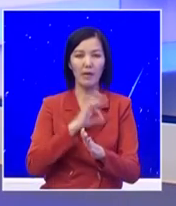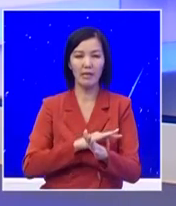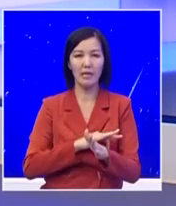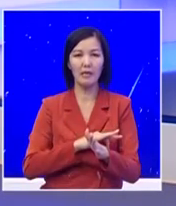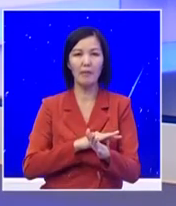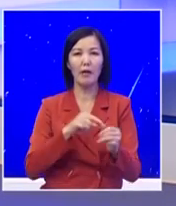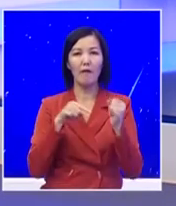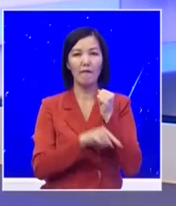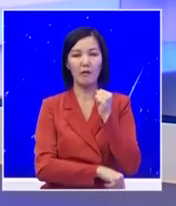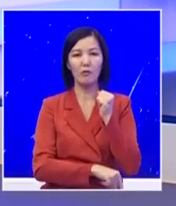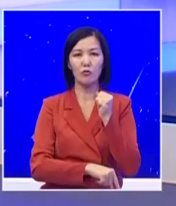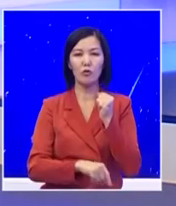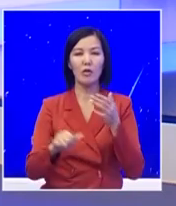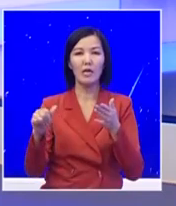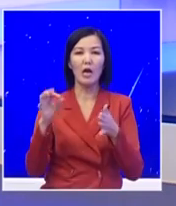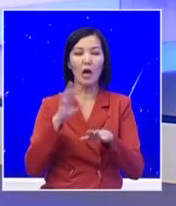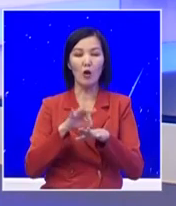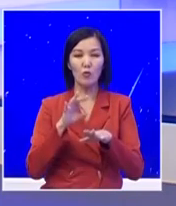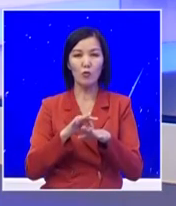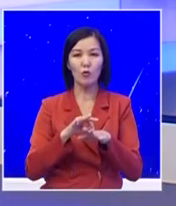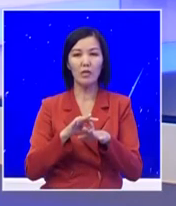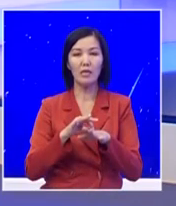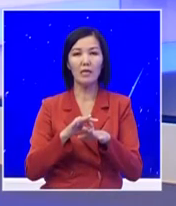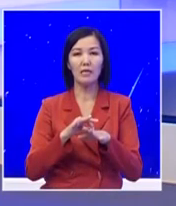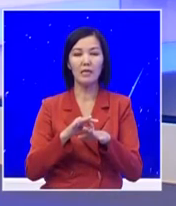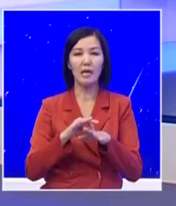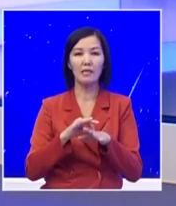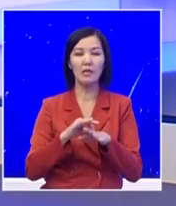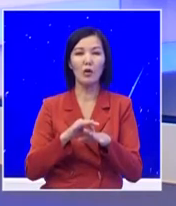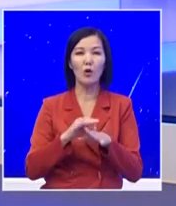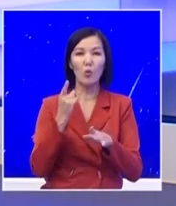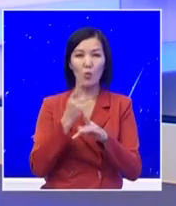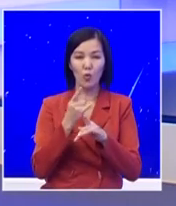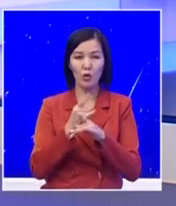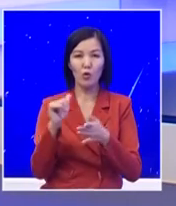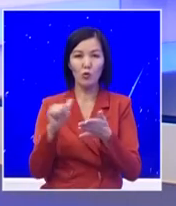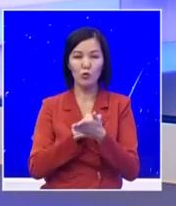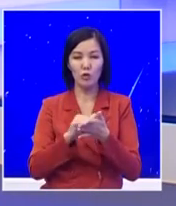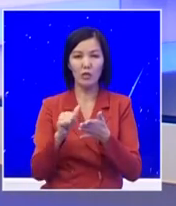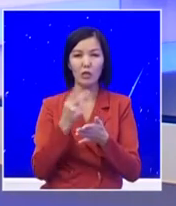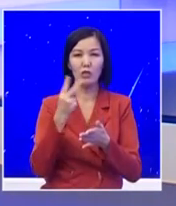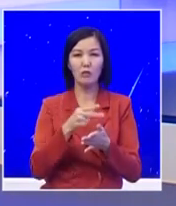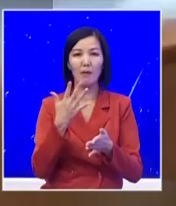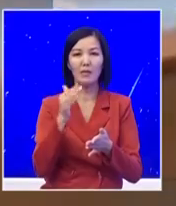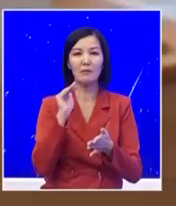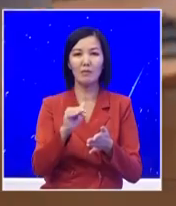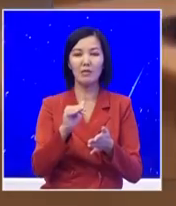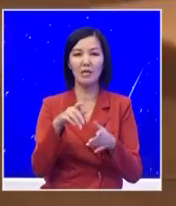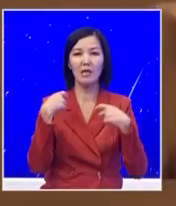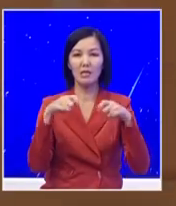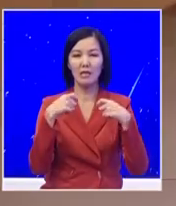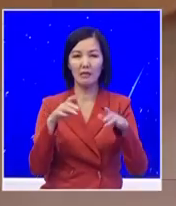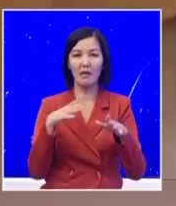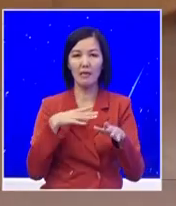теріс нәтижесін растайтын құжатты 25 мың теңгеге сатқан. Дәргердің заңсыз әрекетін облыстық экономикалық тергеу